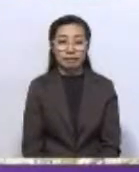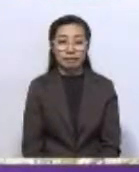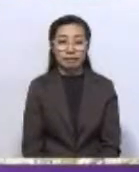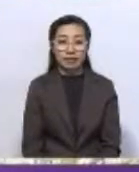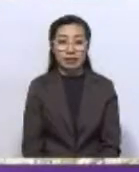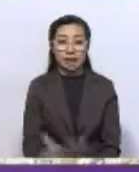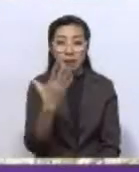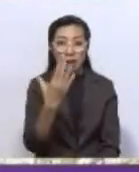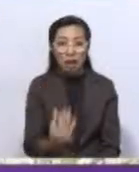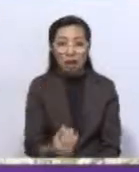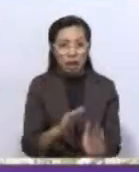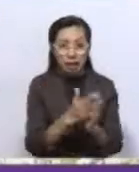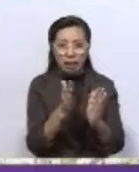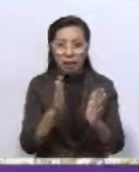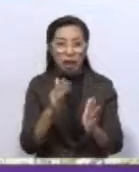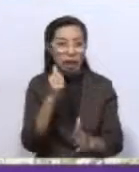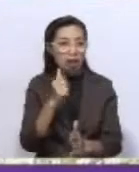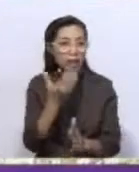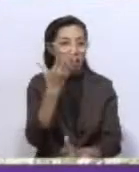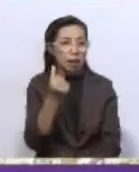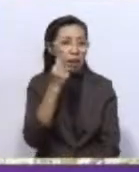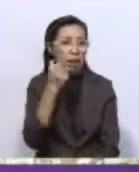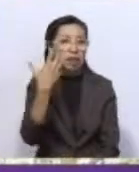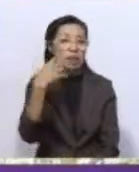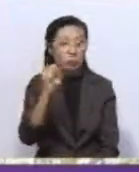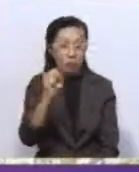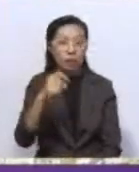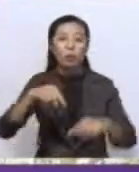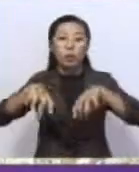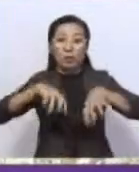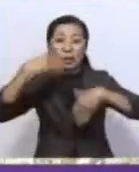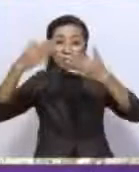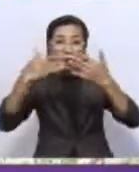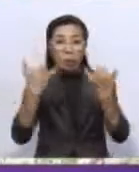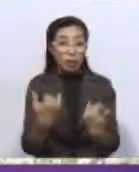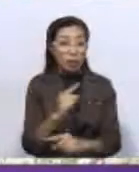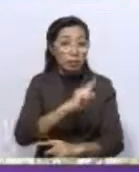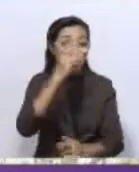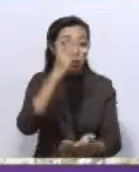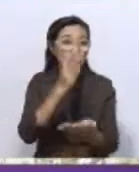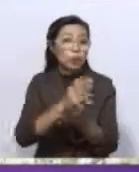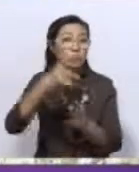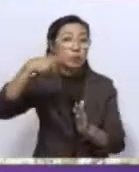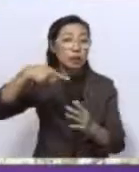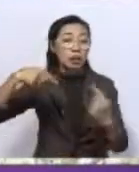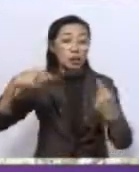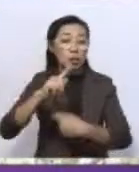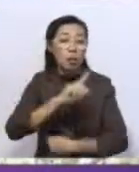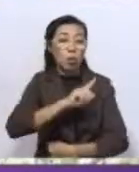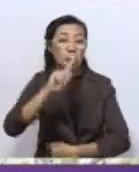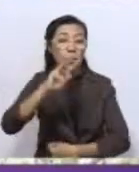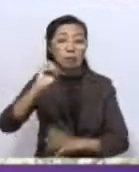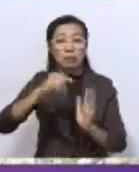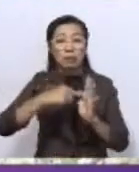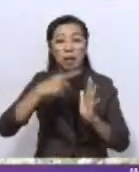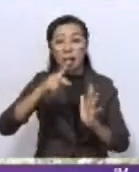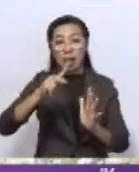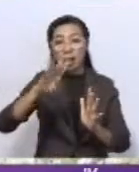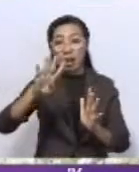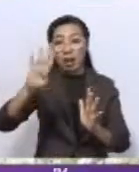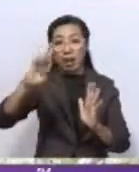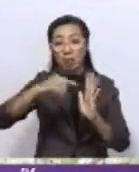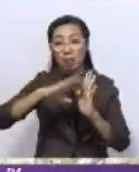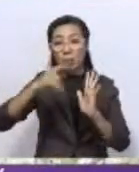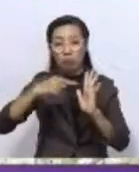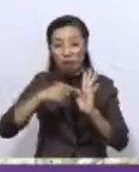และเพียงสิบวันเท่านั้นนะคะสำหรับการจัดงานอุ่นแอร์คลายความหนาวค่ะวันนี้เป็นวันหยุดพิเศษเนื่องในวันมาฆบูชาประชาชนหลายคนเดินทางออกไปท